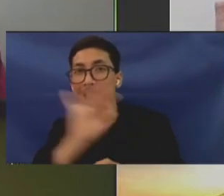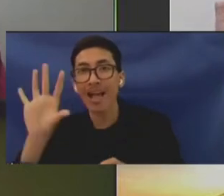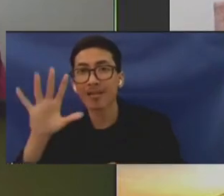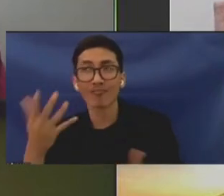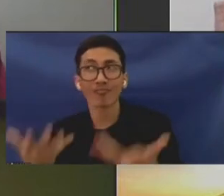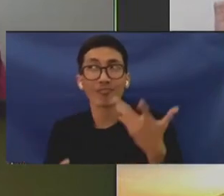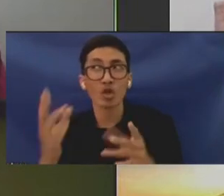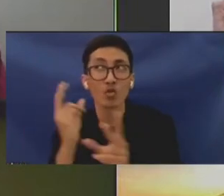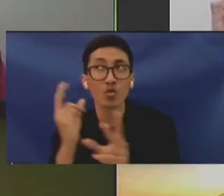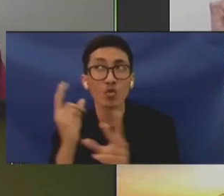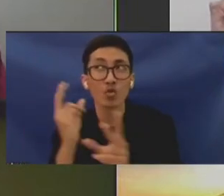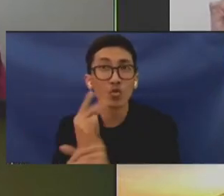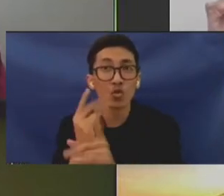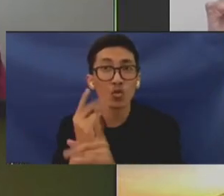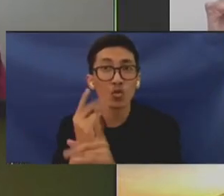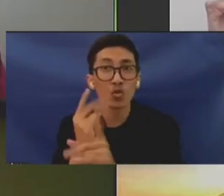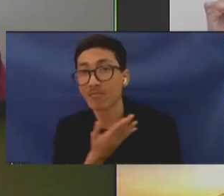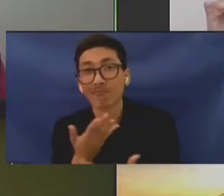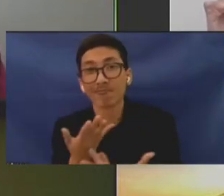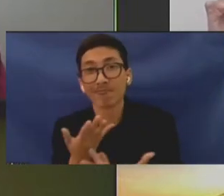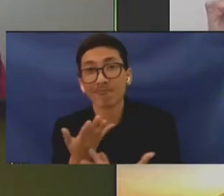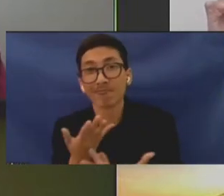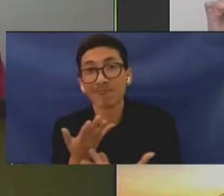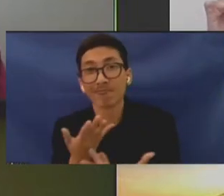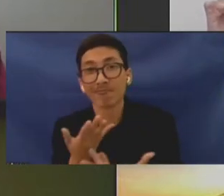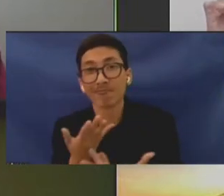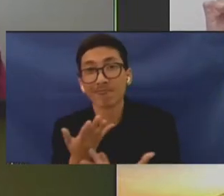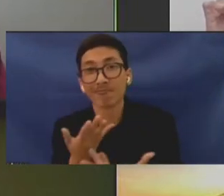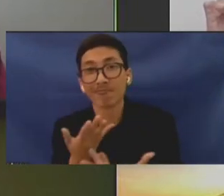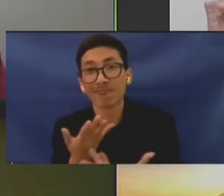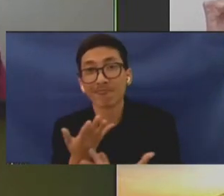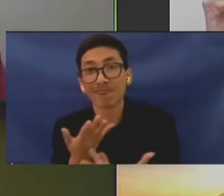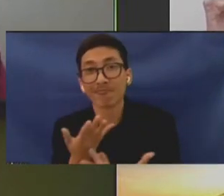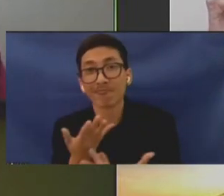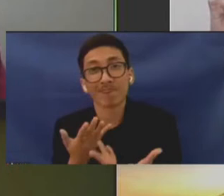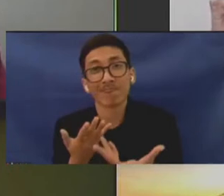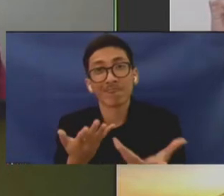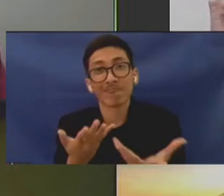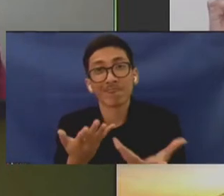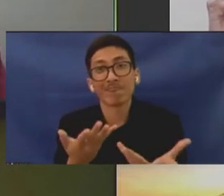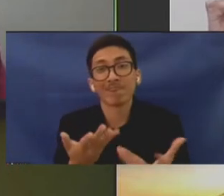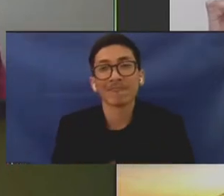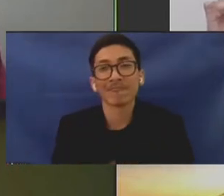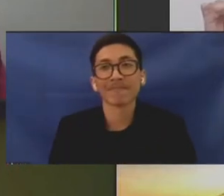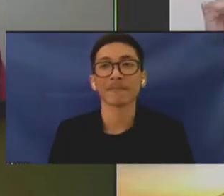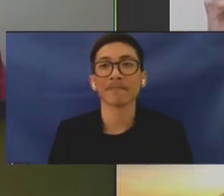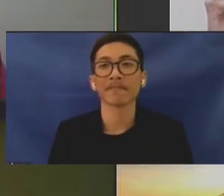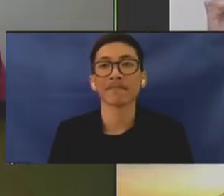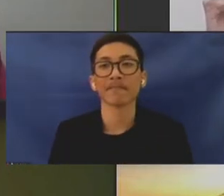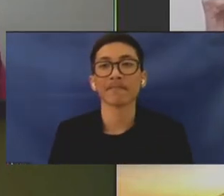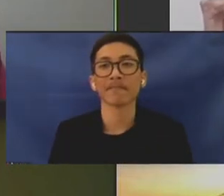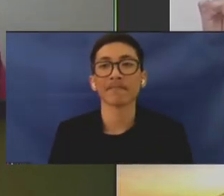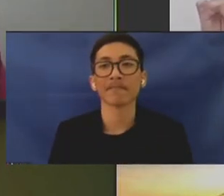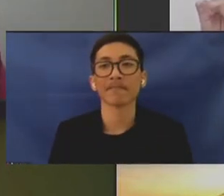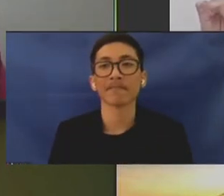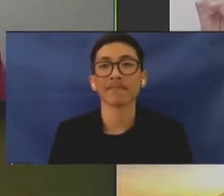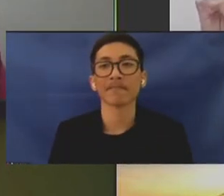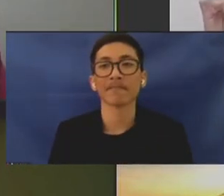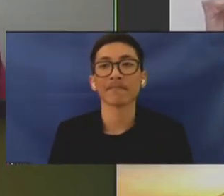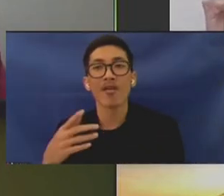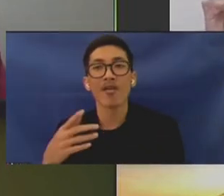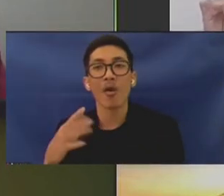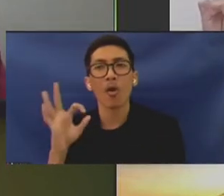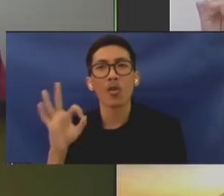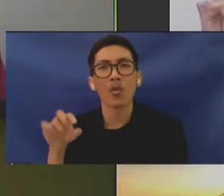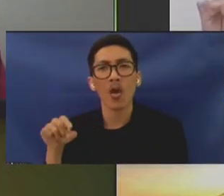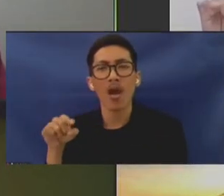in the future. Tapi yang jelas sebagai orang tua yang kita lakukan ya hanya memperkenalkan sama mereka ada profesi ini, ada profesi ini, dan